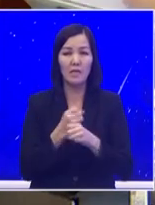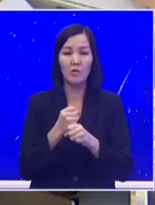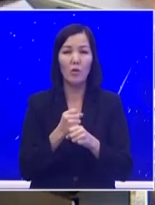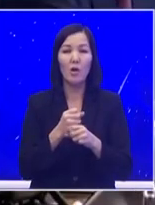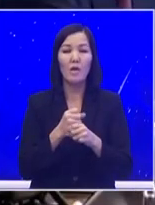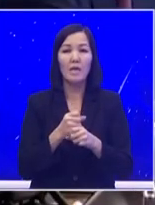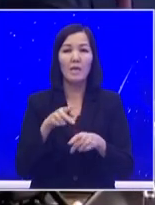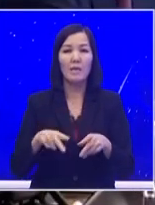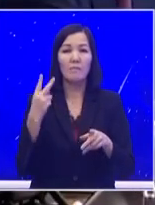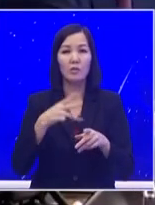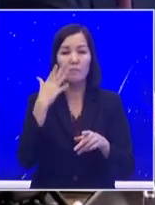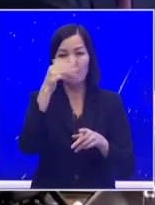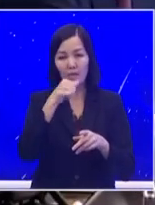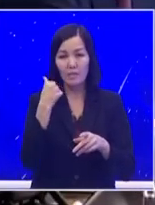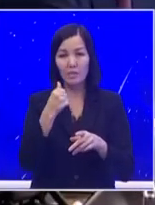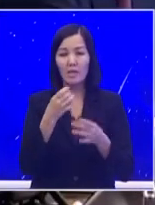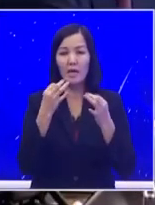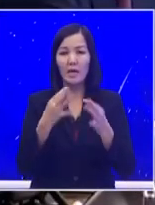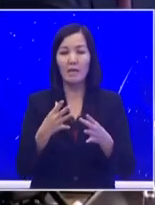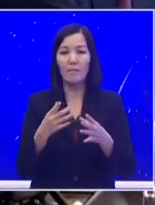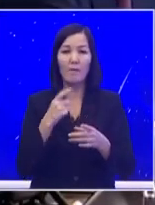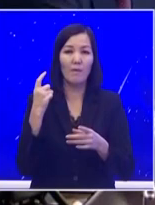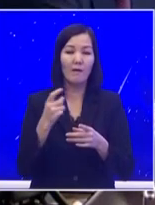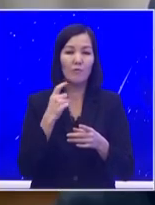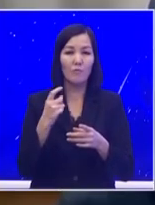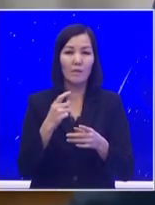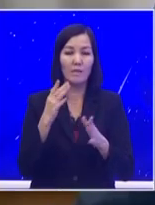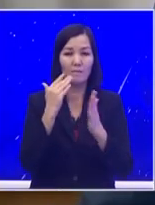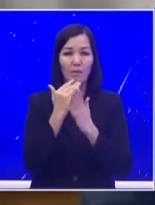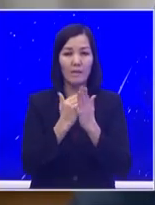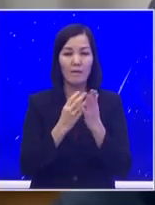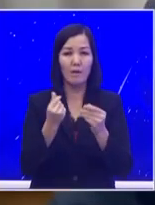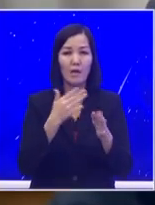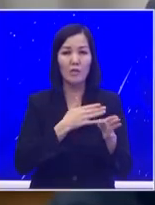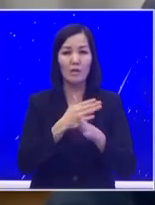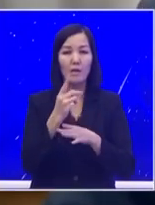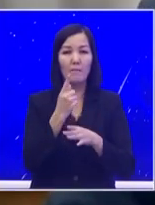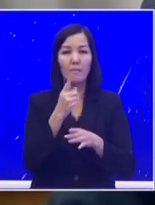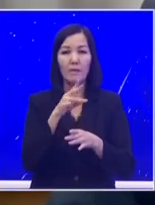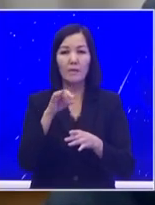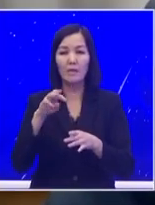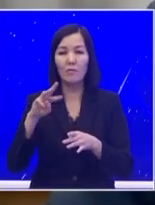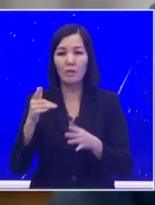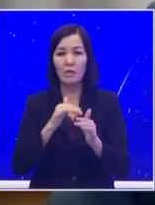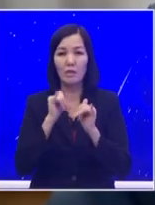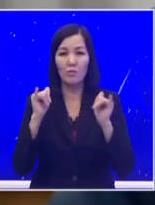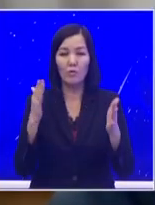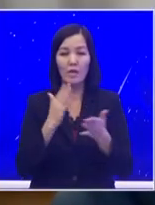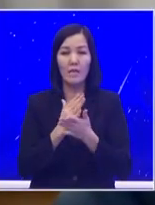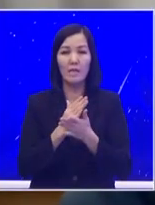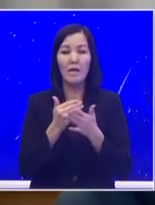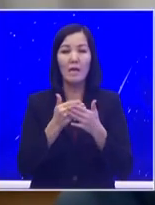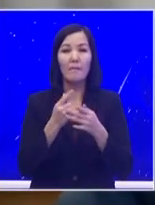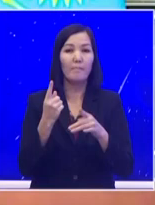картасы 2025 пен қарапайым заттар экономикасы бағдарламаларын қаржыландыру 1 триллион теңгеге дейін ұлғаяды. Қаражат